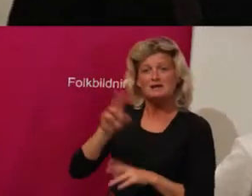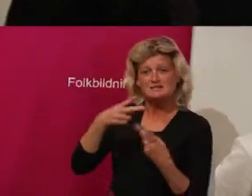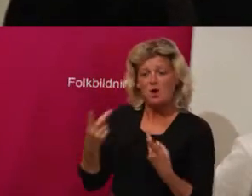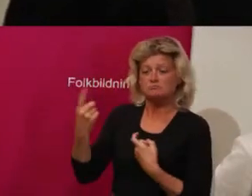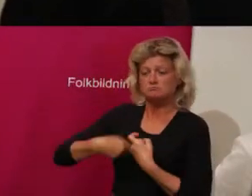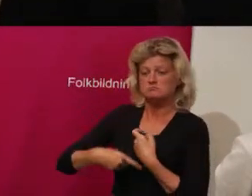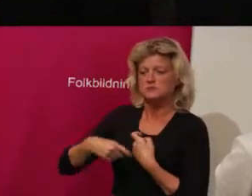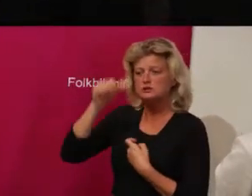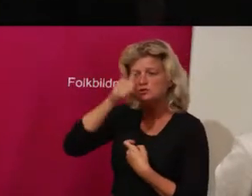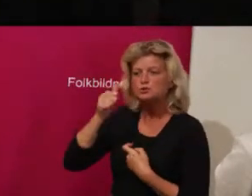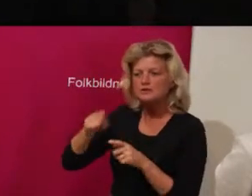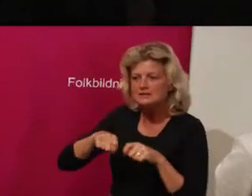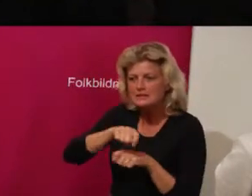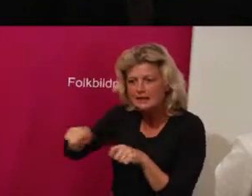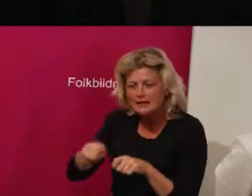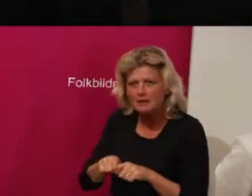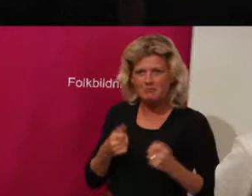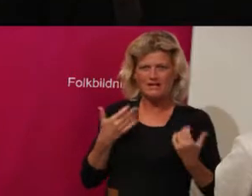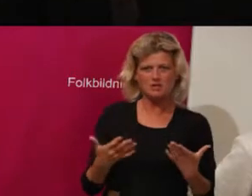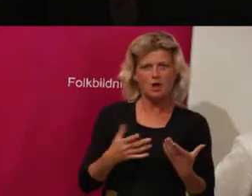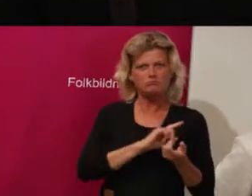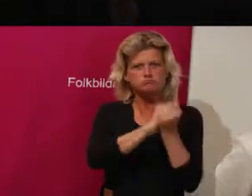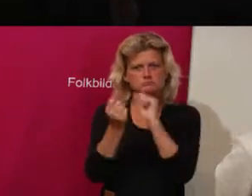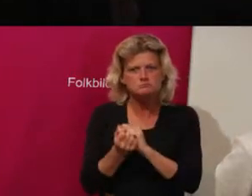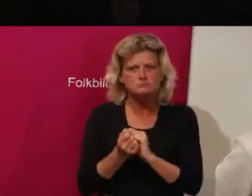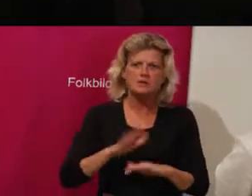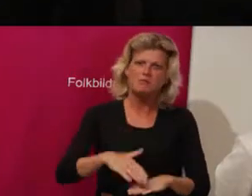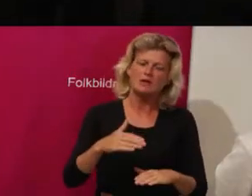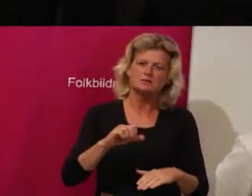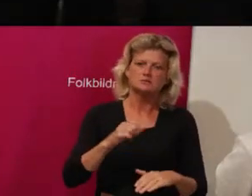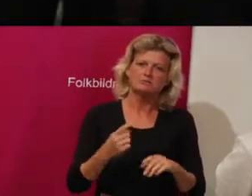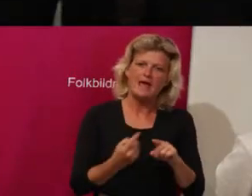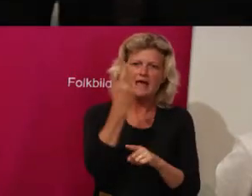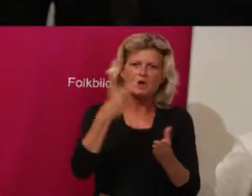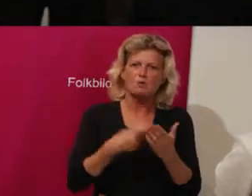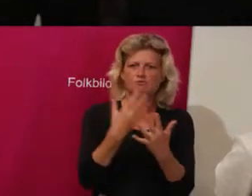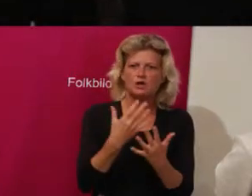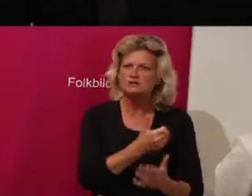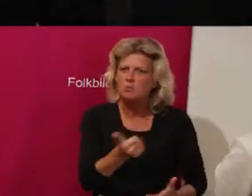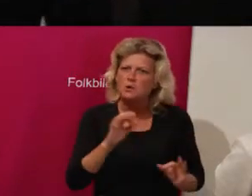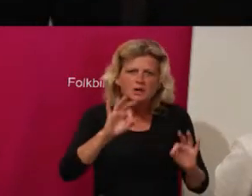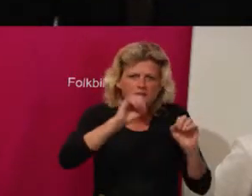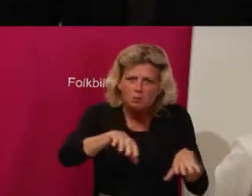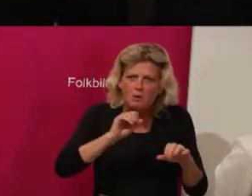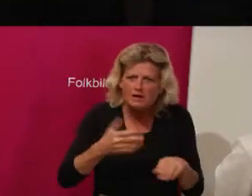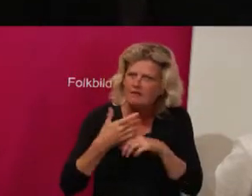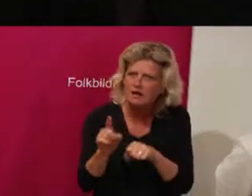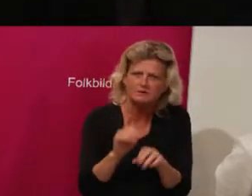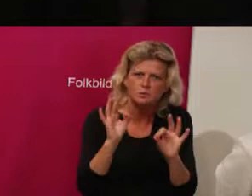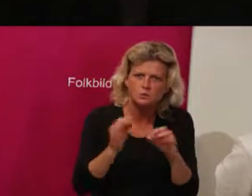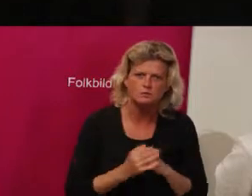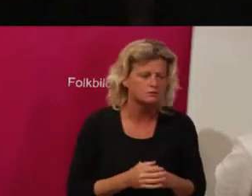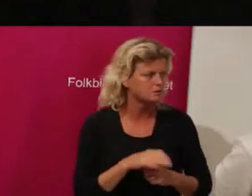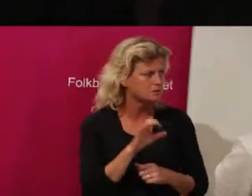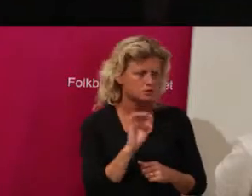förut. Nu är det mer enskilda tillställningar. Ja, så. Vad får det för konsekvenser för er? Då är jag med. Vi